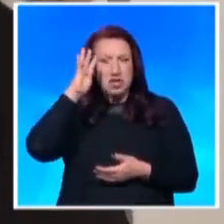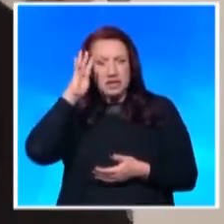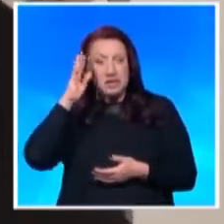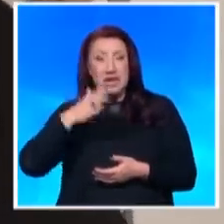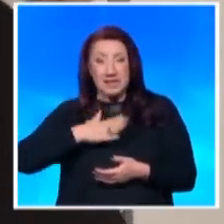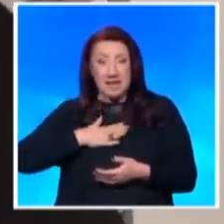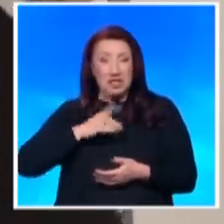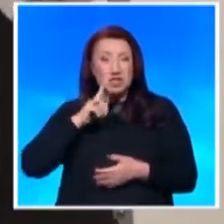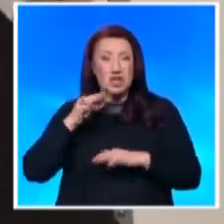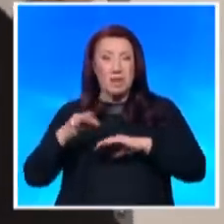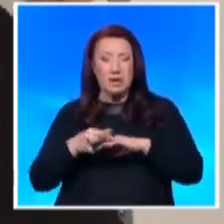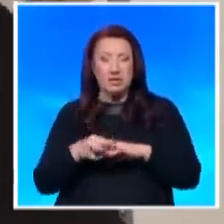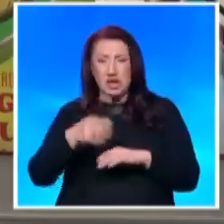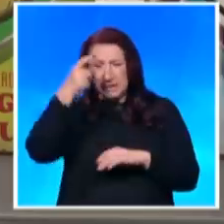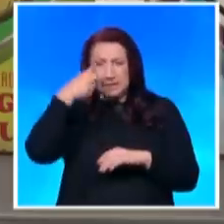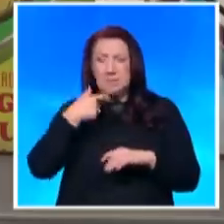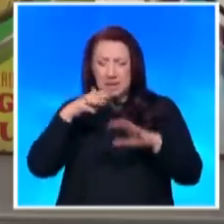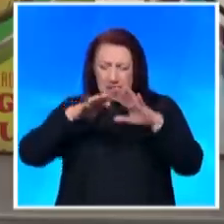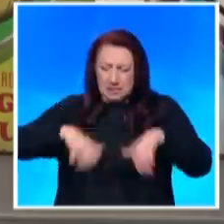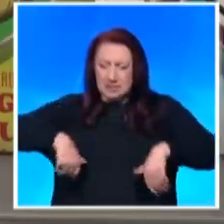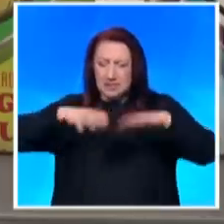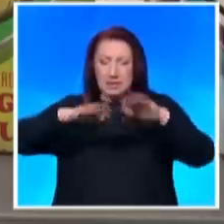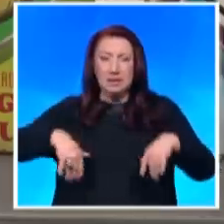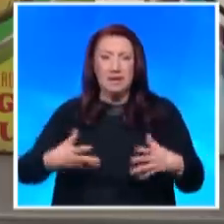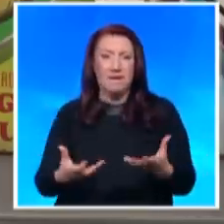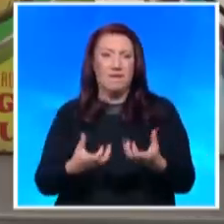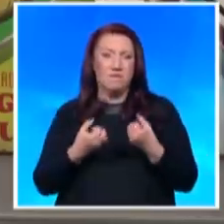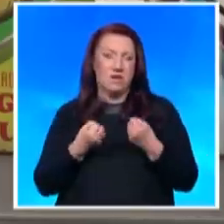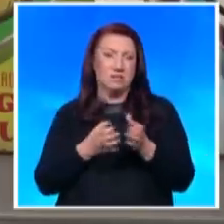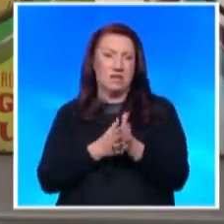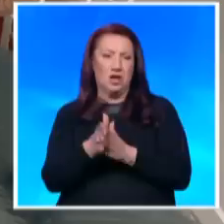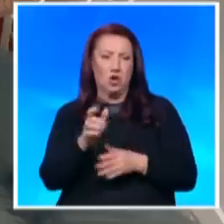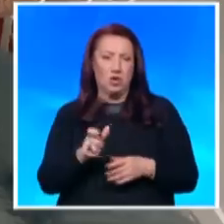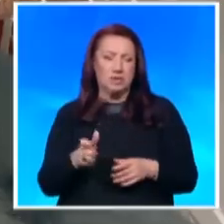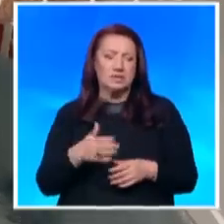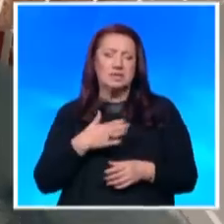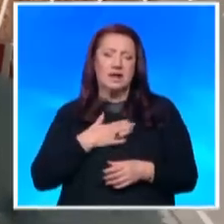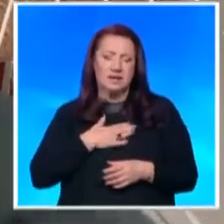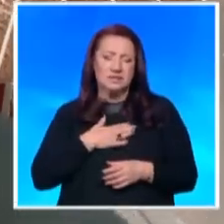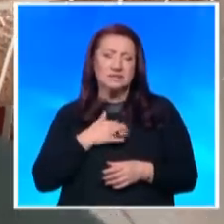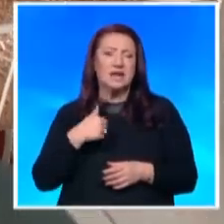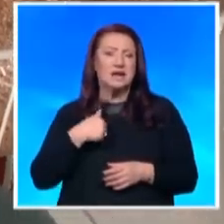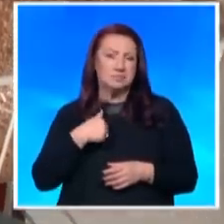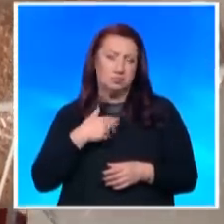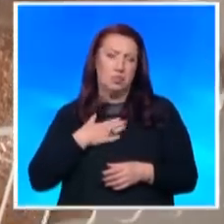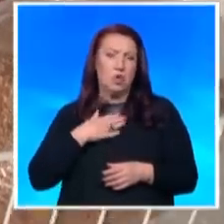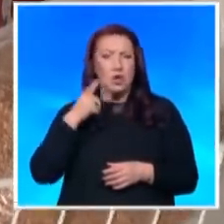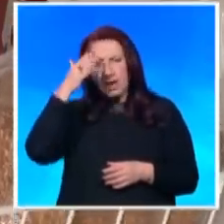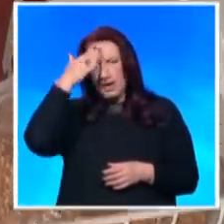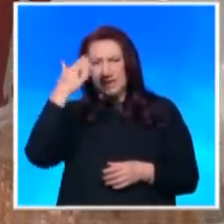със собствените си ръце ги вадехме оттам. Аз имам моя истина. За мен едно от най-важните неща е